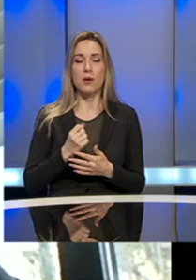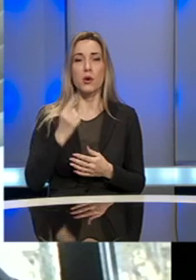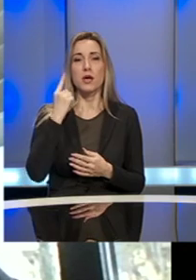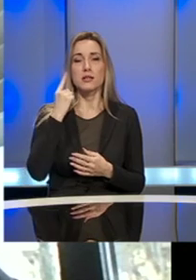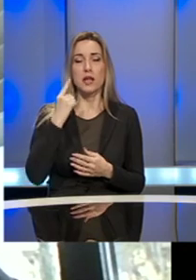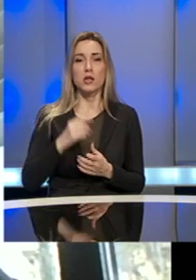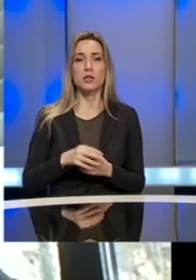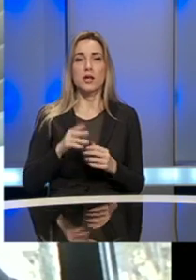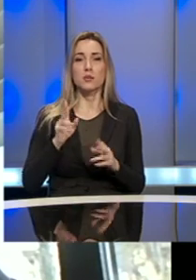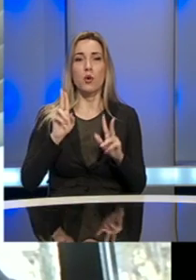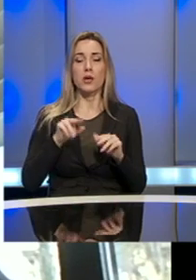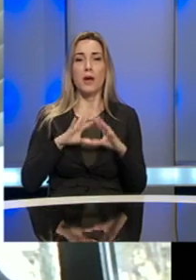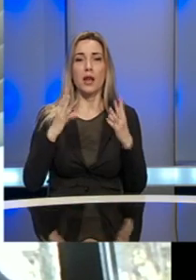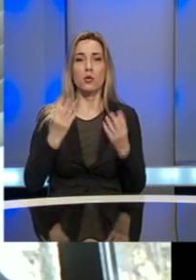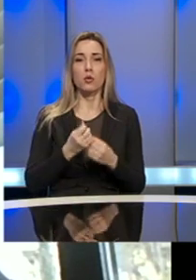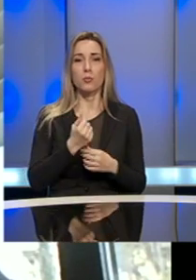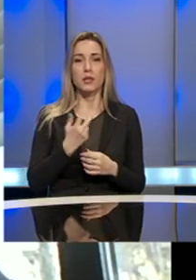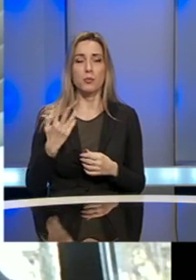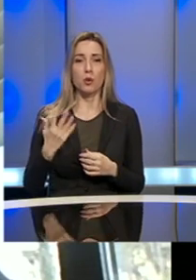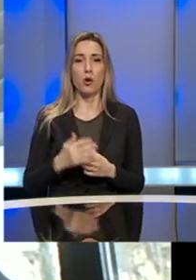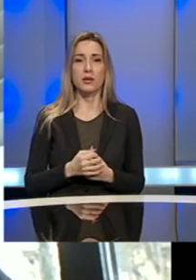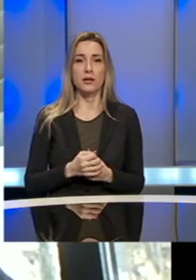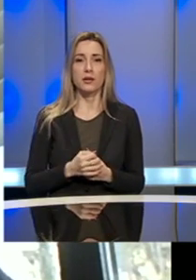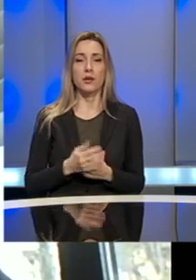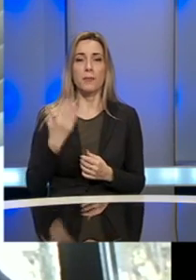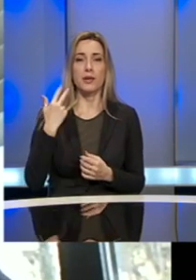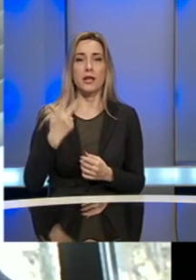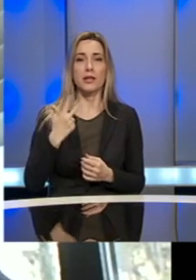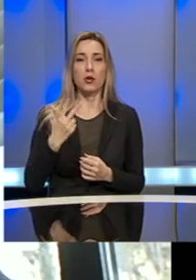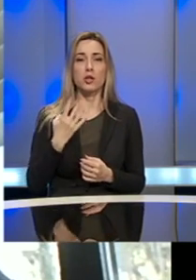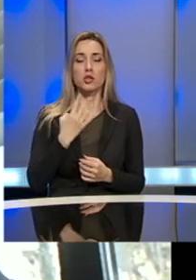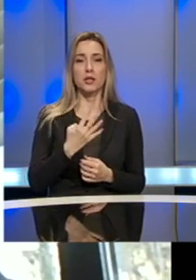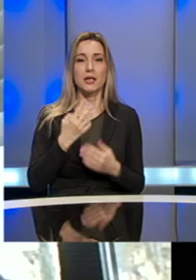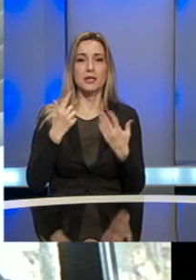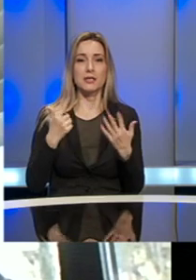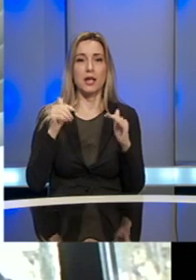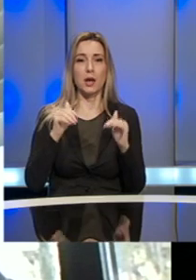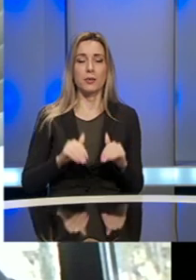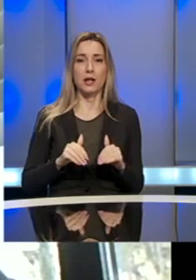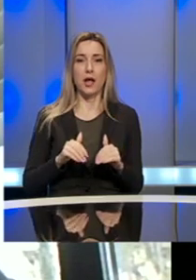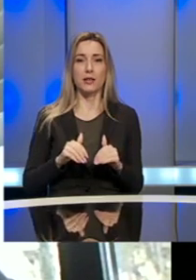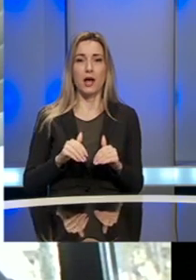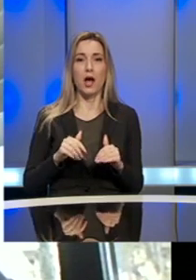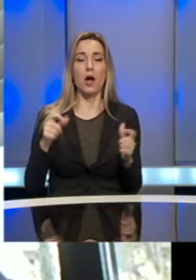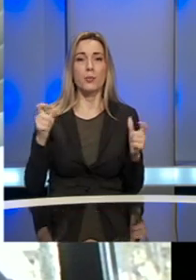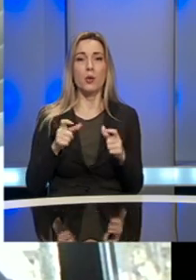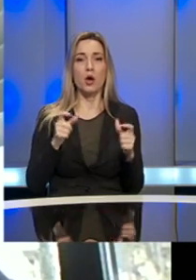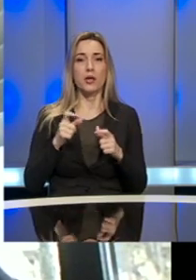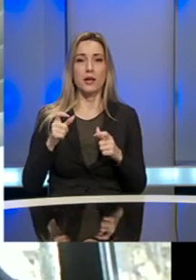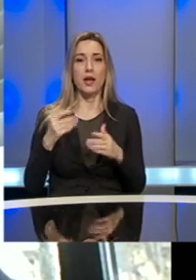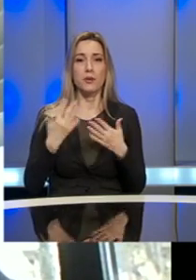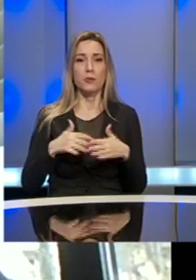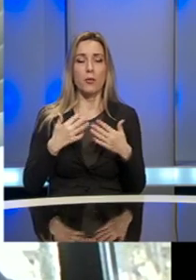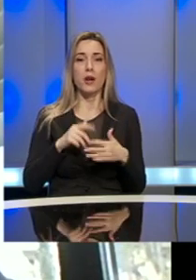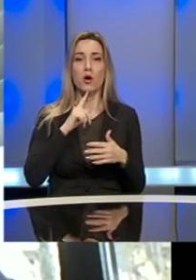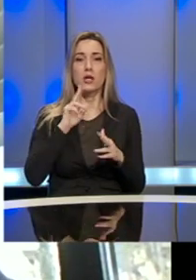smo imali ukupni broj prije tri godine 47.000 blokiranih kompanija koje su